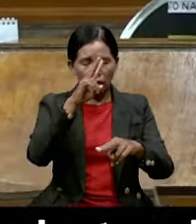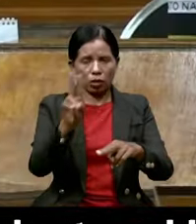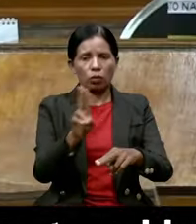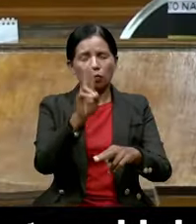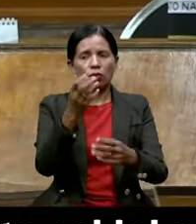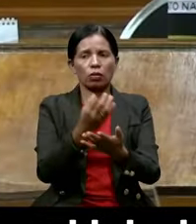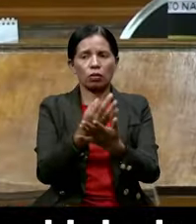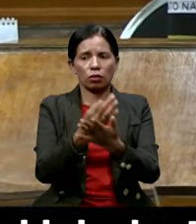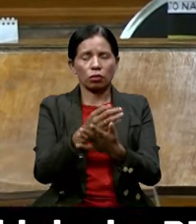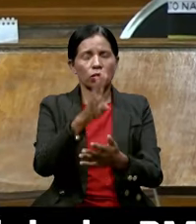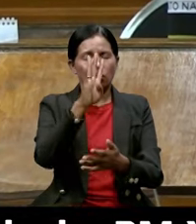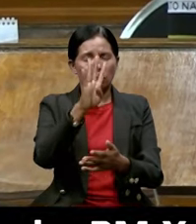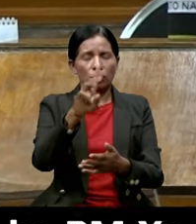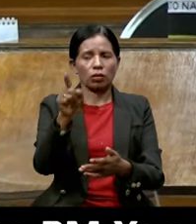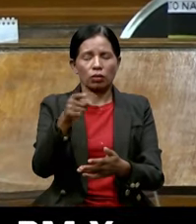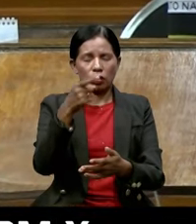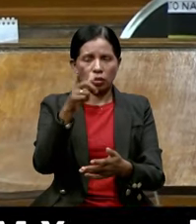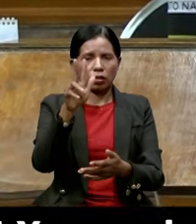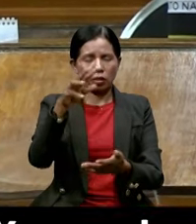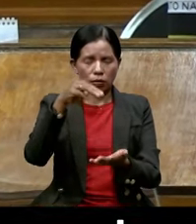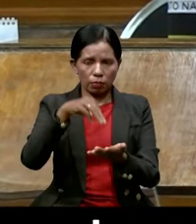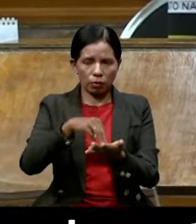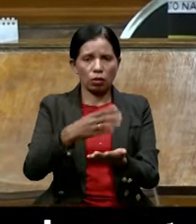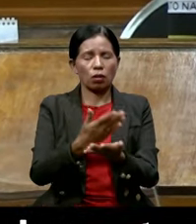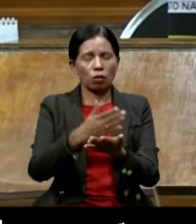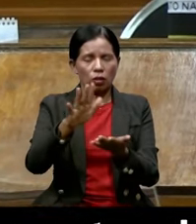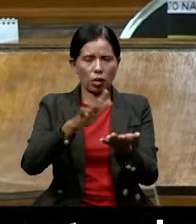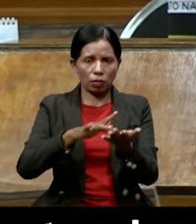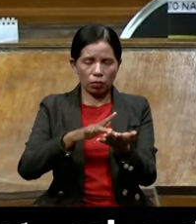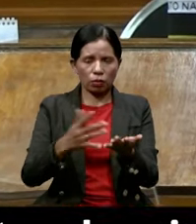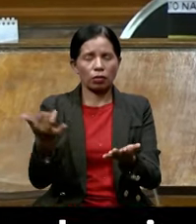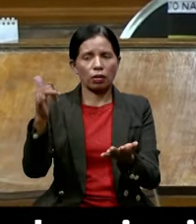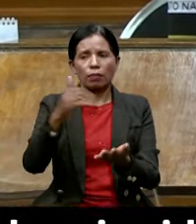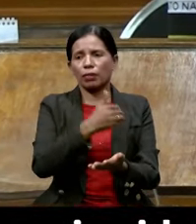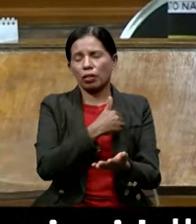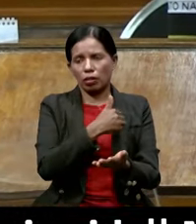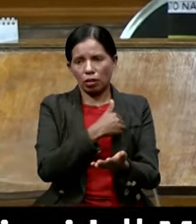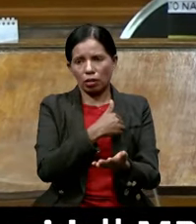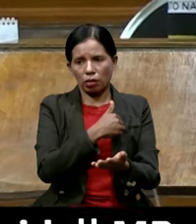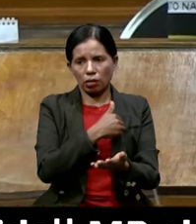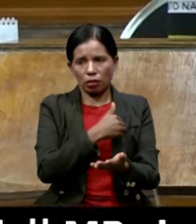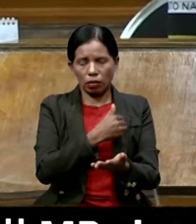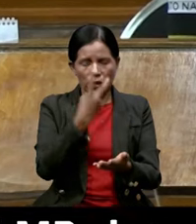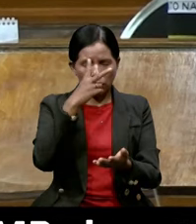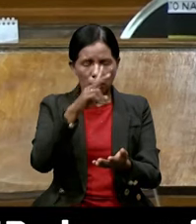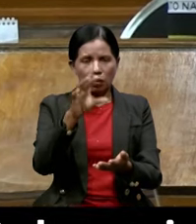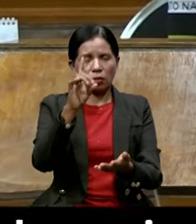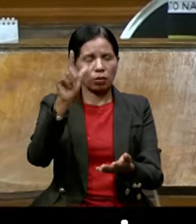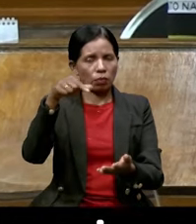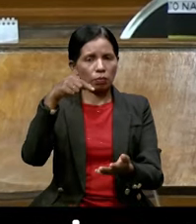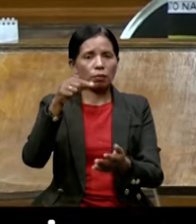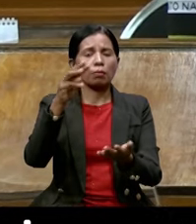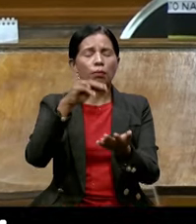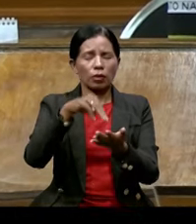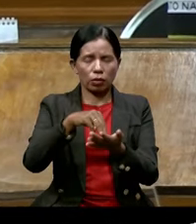ba 4,53 milhões ne ba compras medicamentos. Sidau kalam kalkulu ba 8 milhões adicional ne